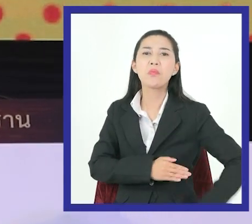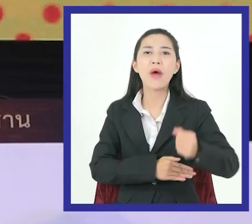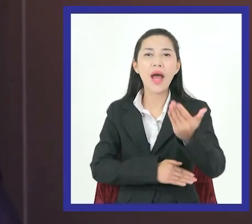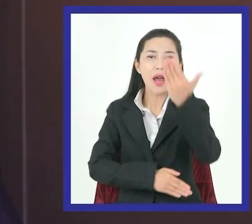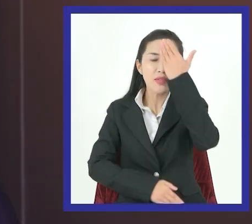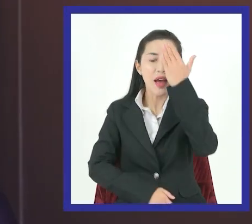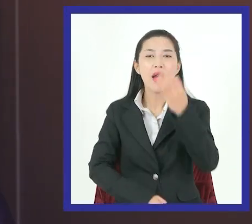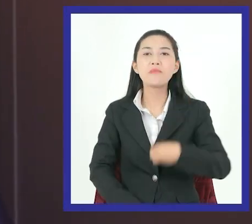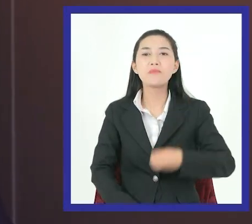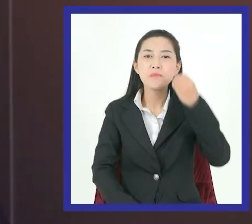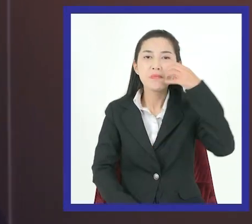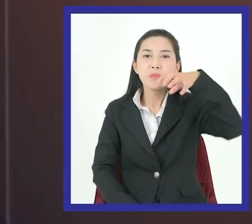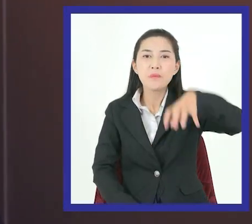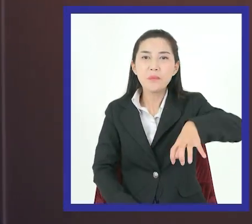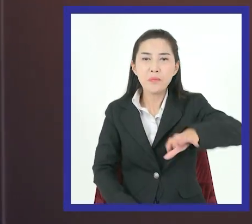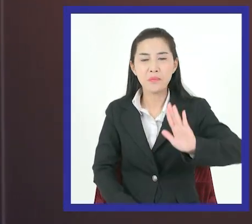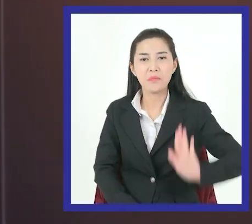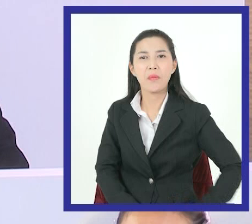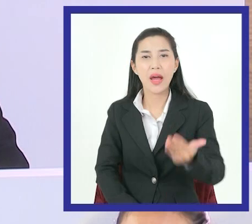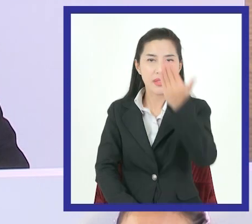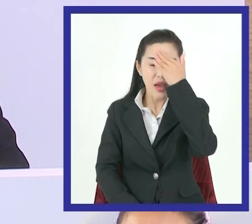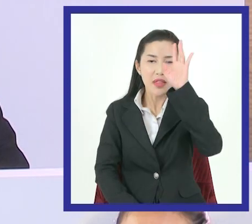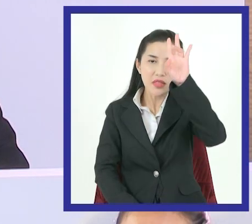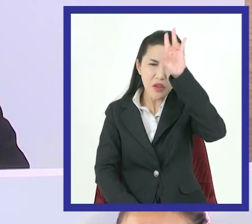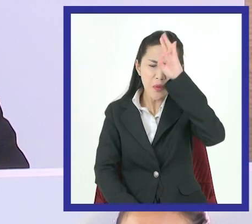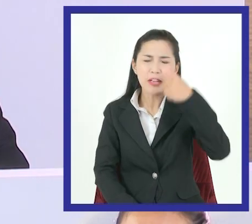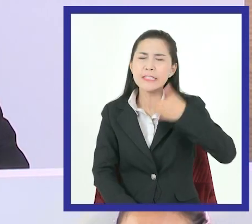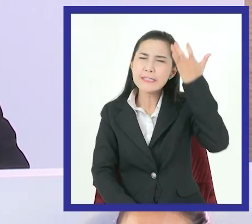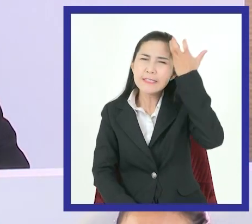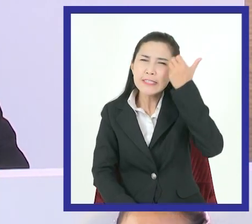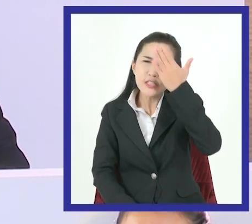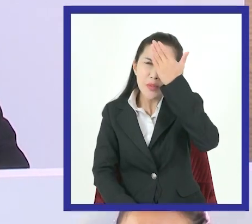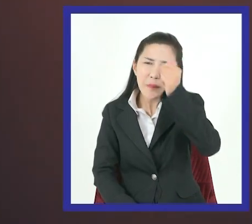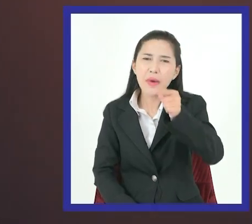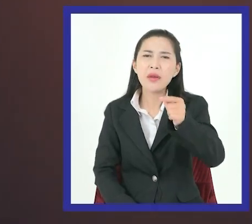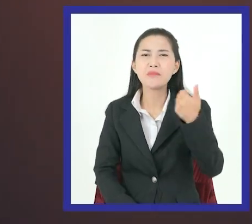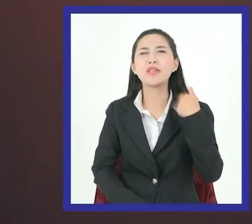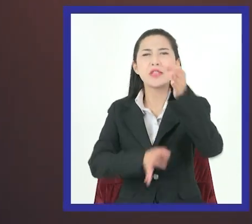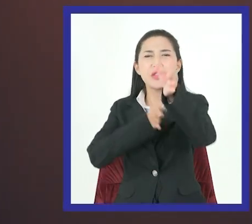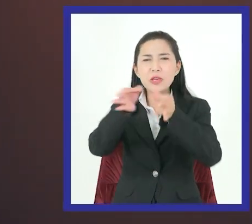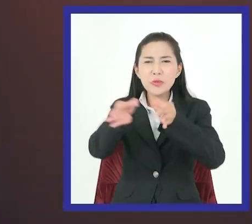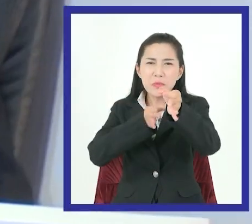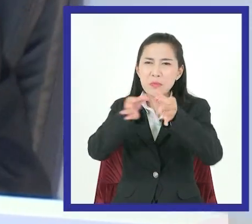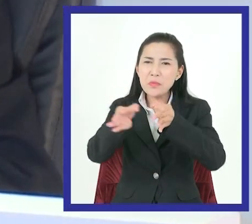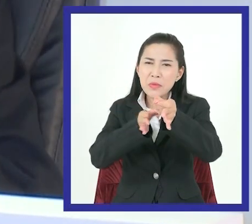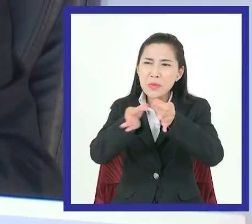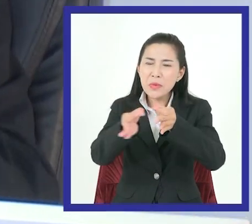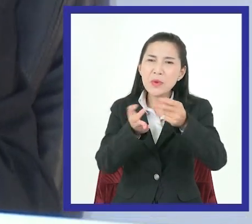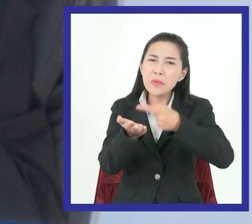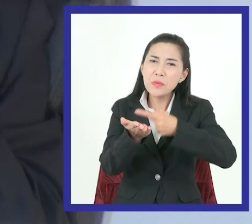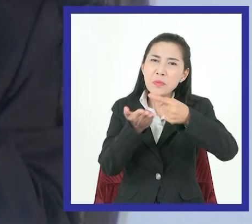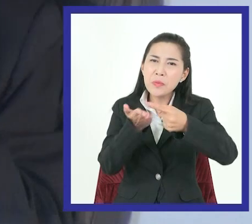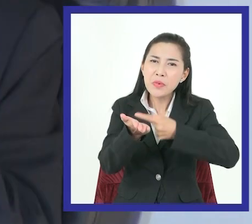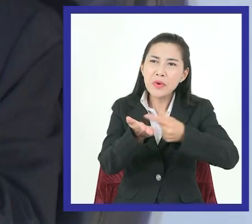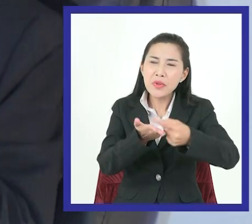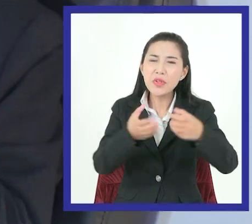ว่าแม้กระทั่งหมาหน้าเซเว่นท่านจะไปกังวลอะไรล่ะครับก็ท่านมีที่ปรึกษาคณะรัฐมนเทียมผู้จัด